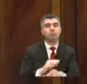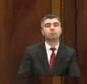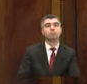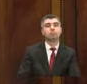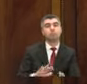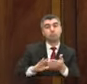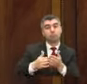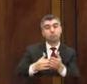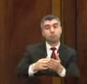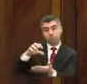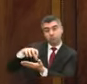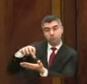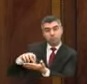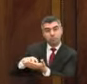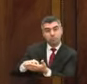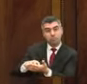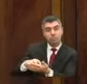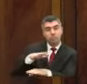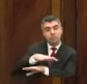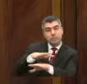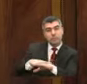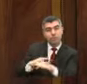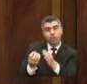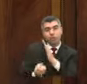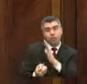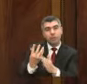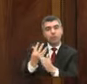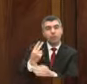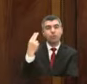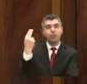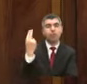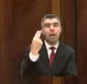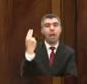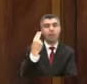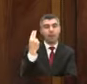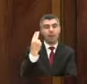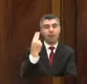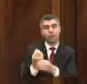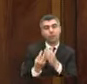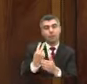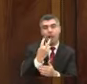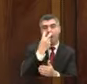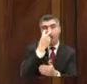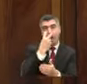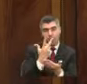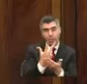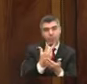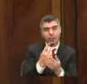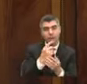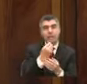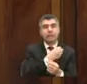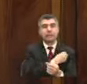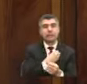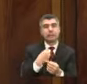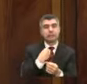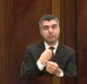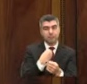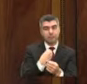الأقل الجهات بإطلاق بناء كلية الطب والصيدلة بإقليم العيون، خصصت لها الوزارة 350 مليون ديال